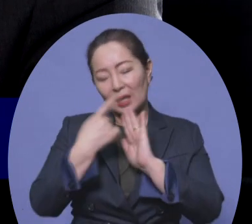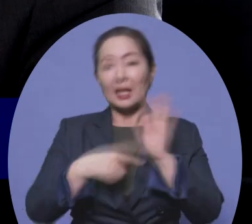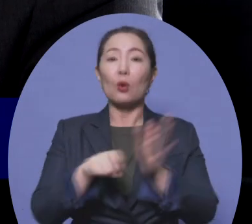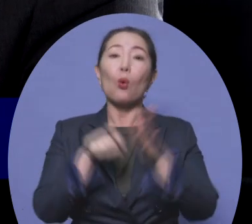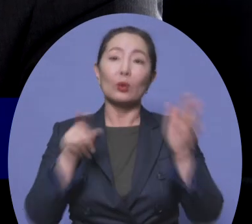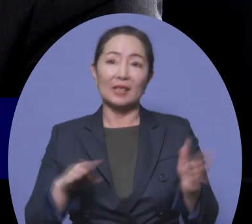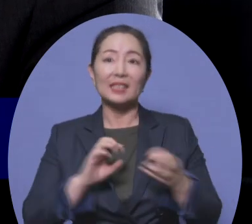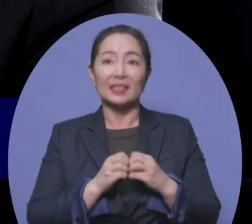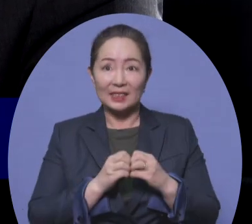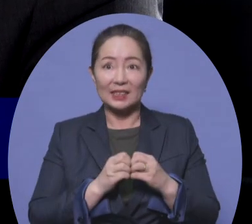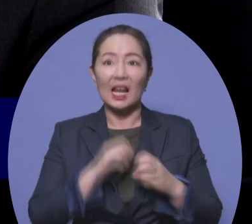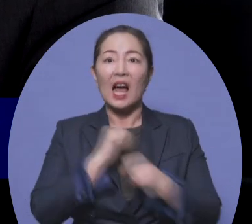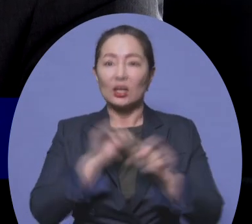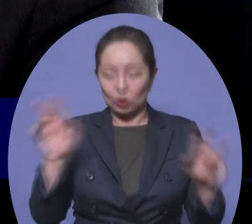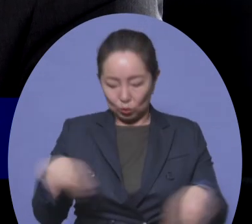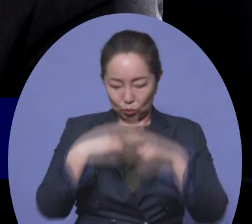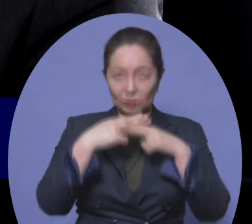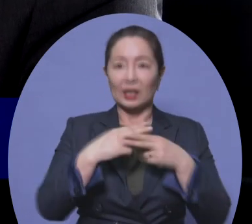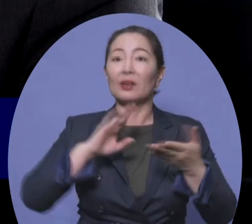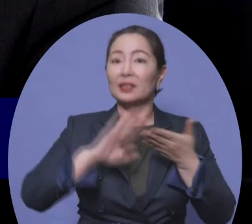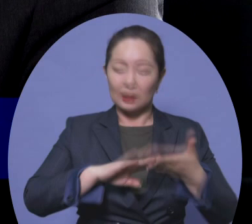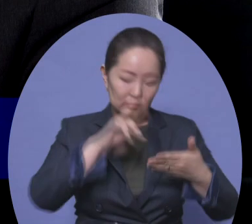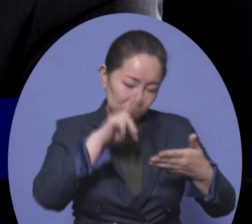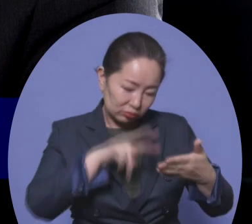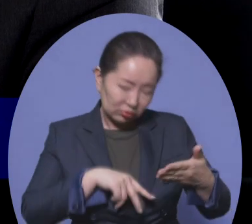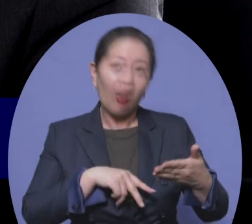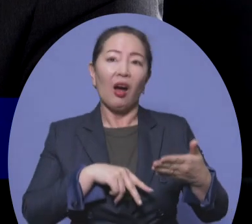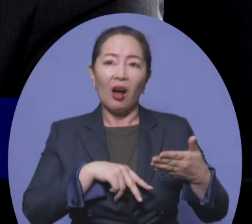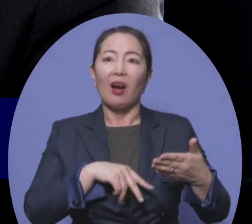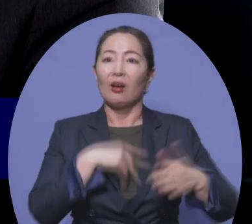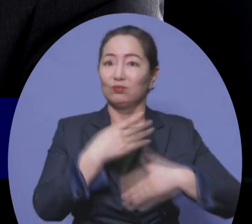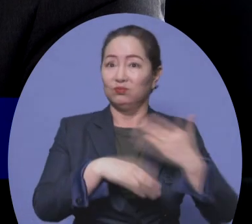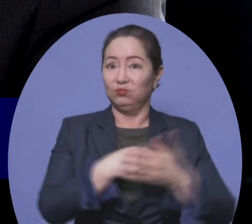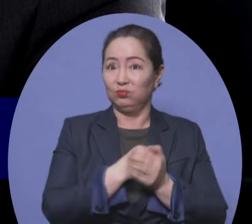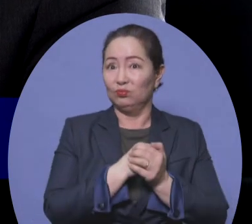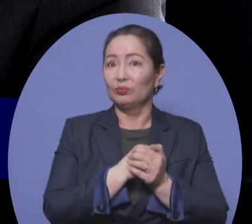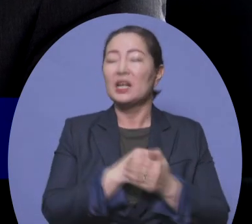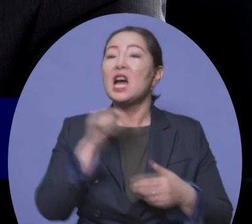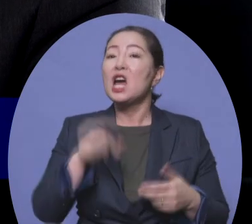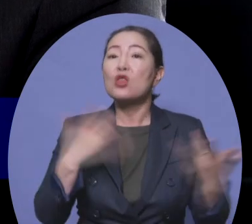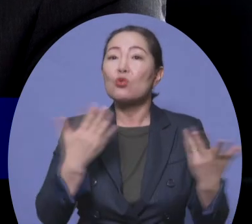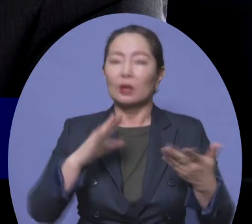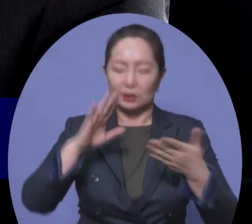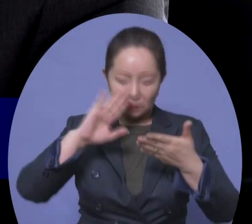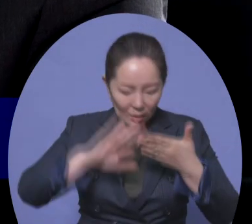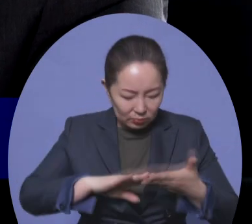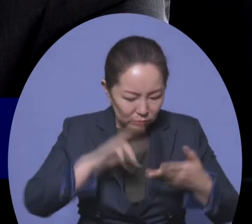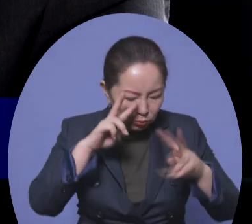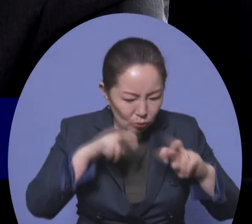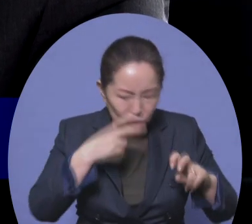сарын хугацаанд хийж үзтгээд ингээд дүнгийн аваа танилцаад ингээд энэ бол ингээд танилцаад